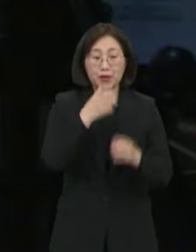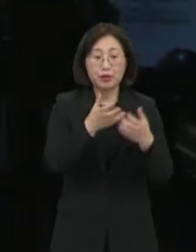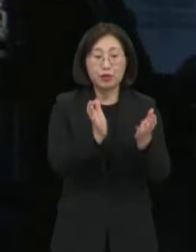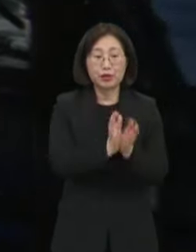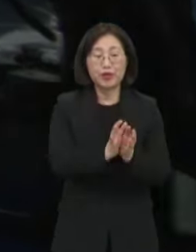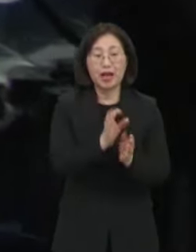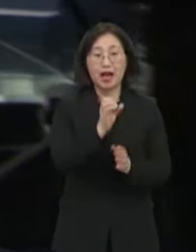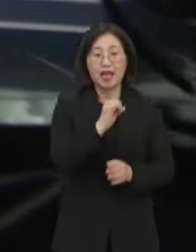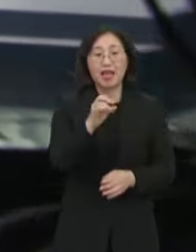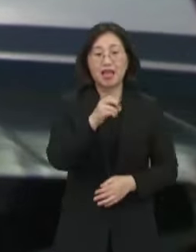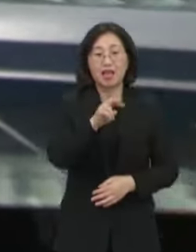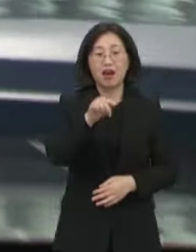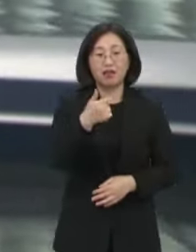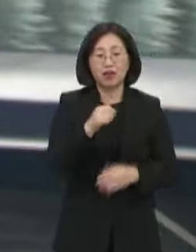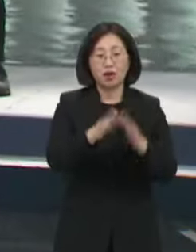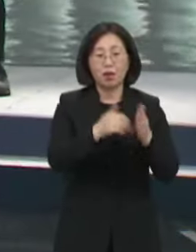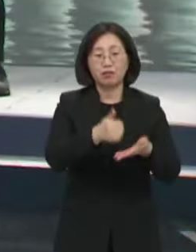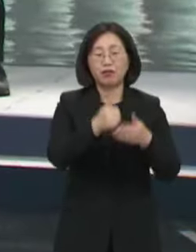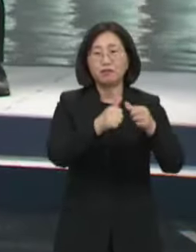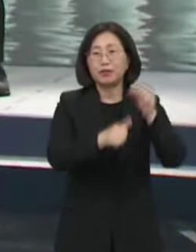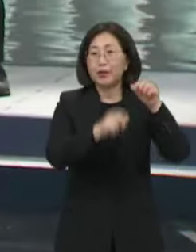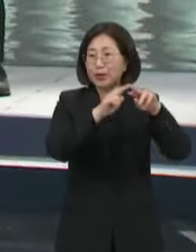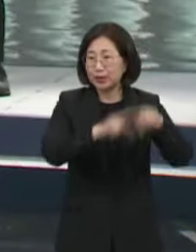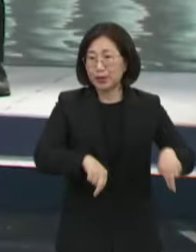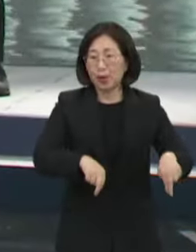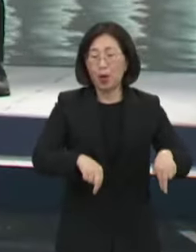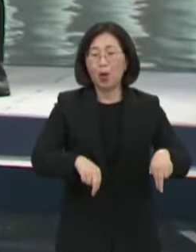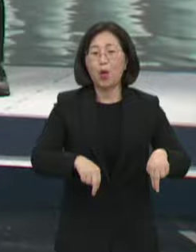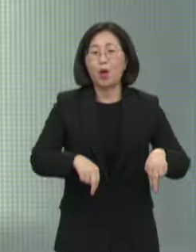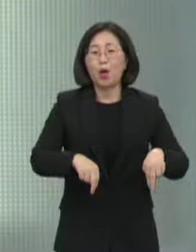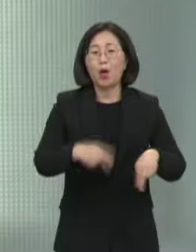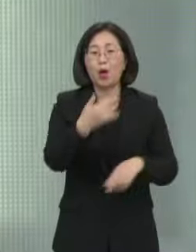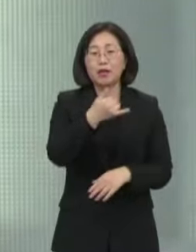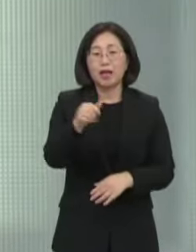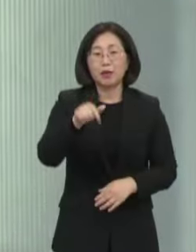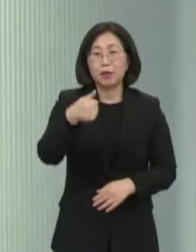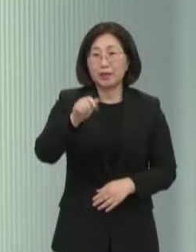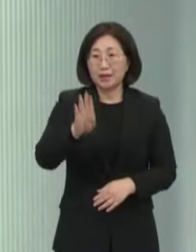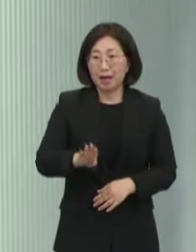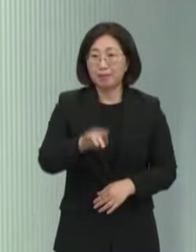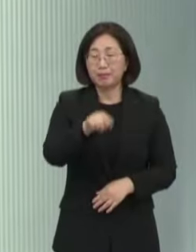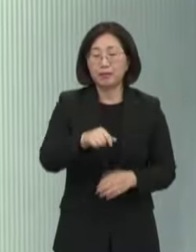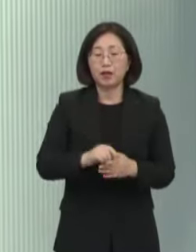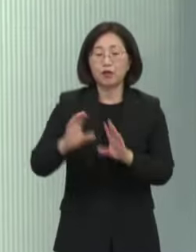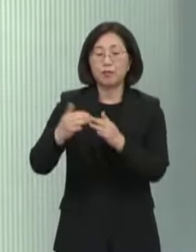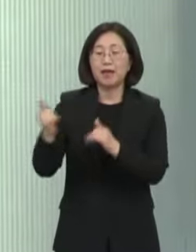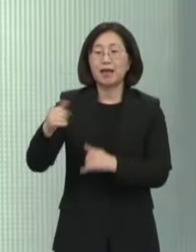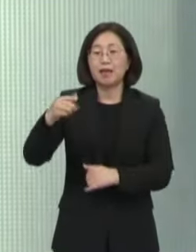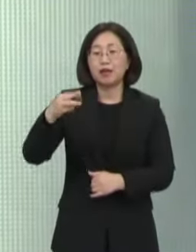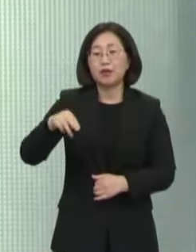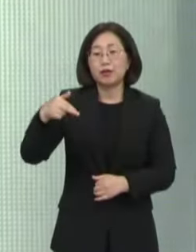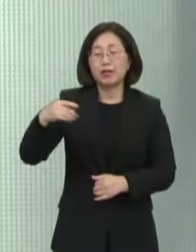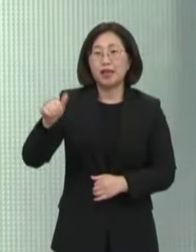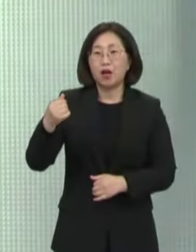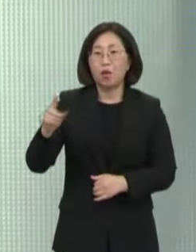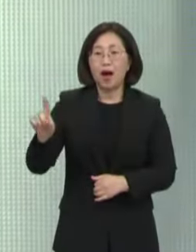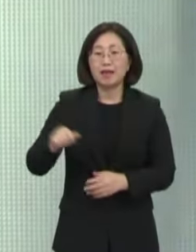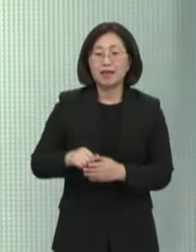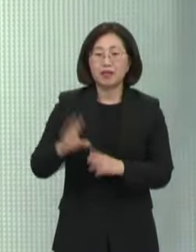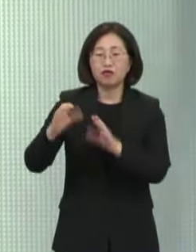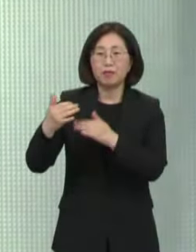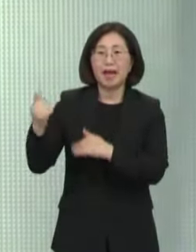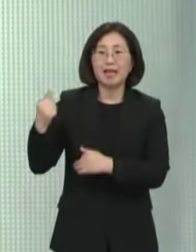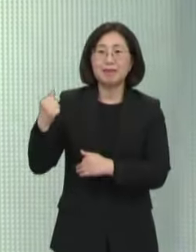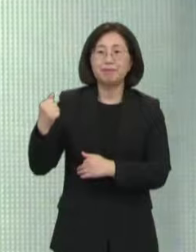더불어민주당 이영선 후보의 공천 취소로 선거구도가 요동치고 있는 세종갑 선거구. 국민의힘 류재화 후보는 집권 여당이